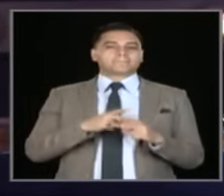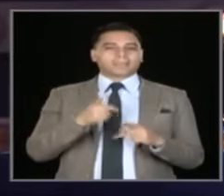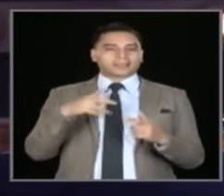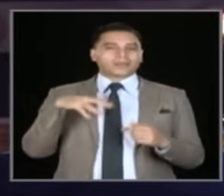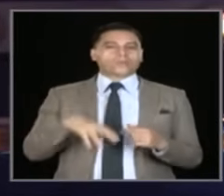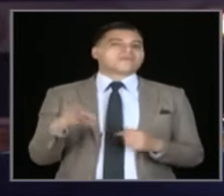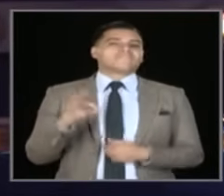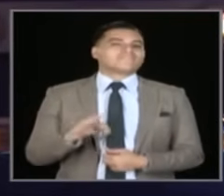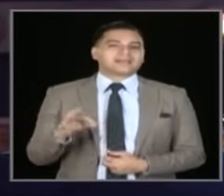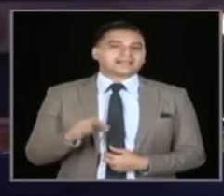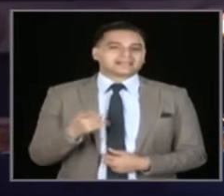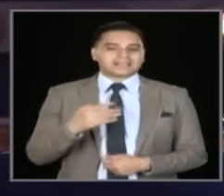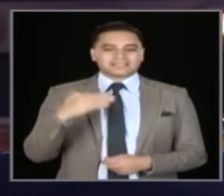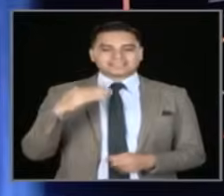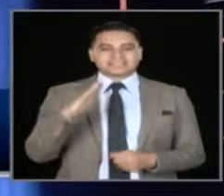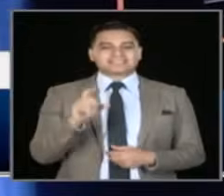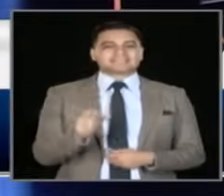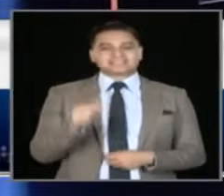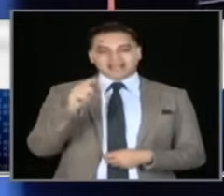هقول معلومة هتجاوبوا صح.